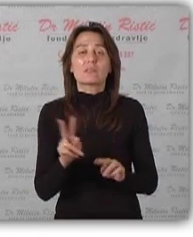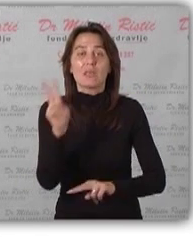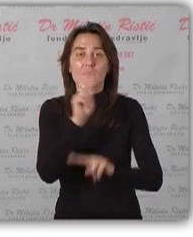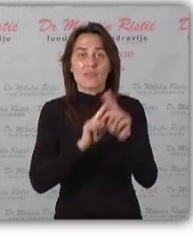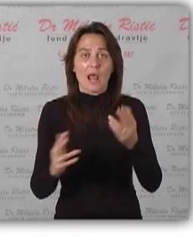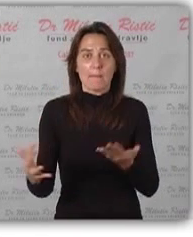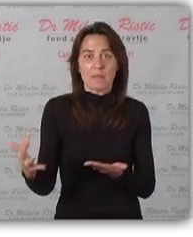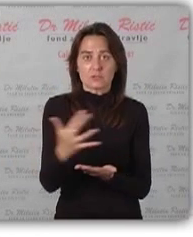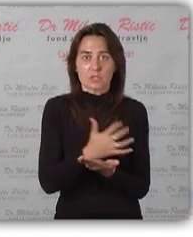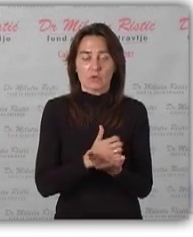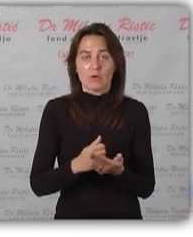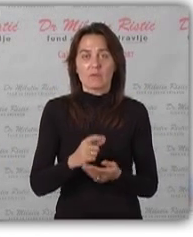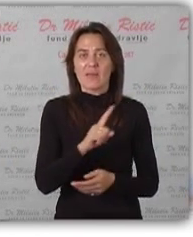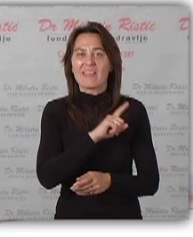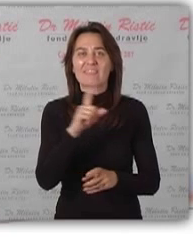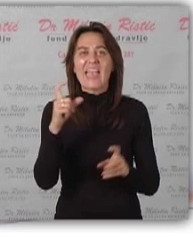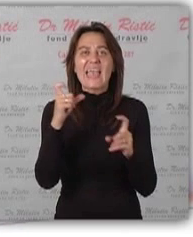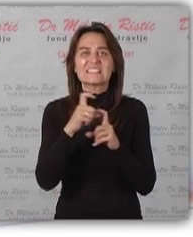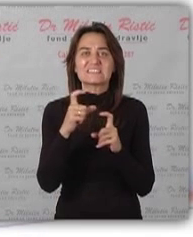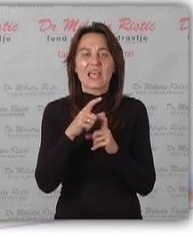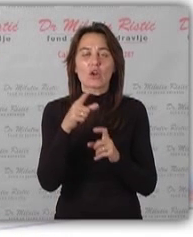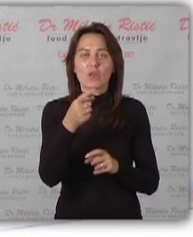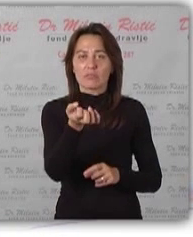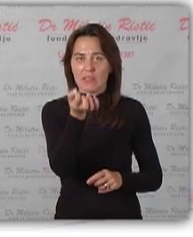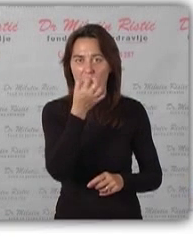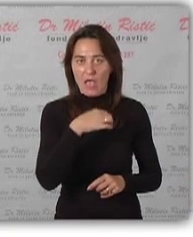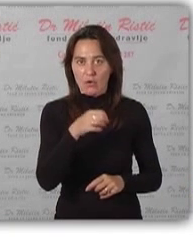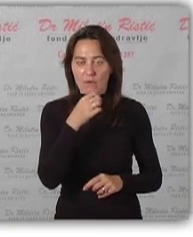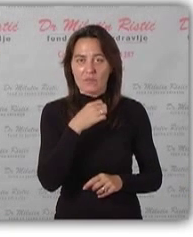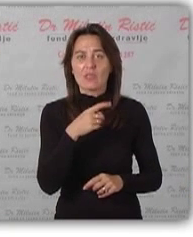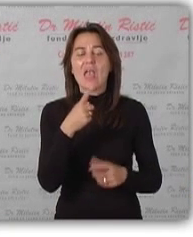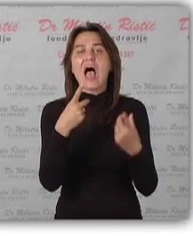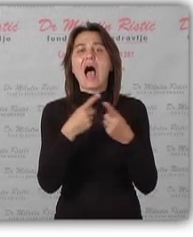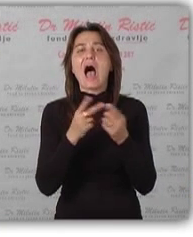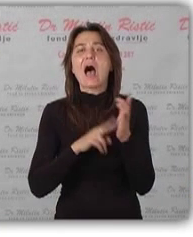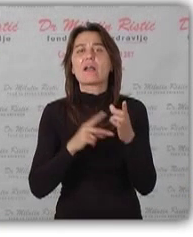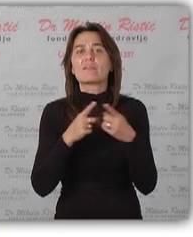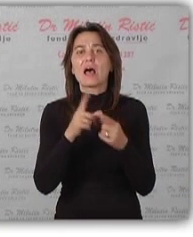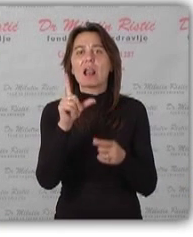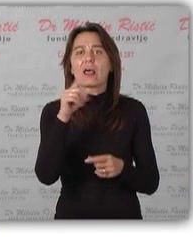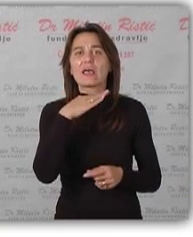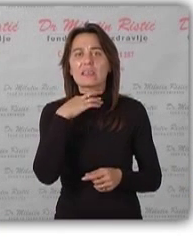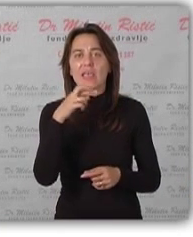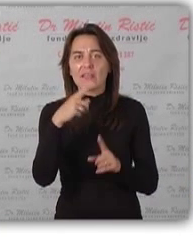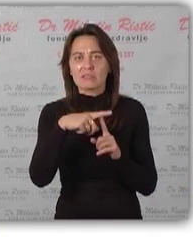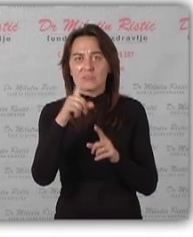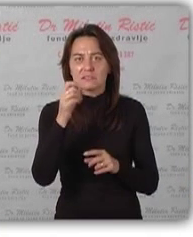usporiti. U terapiji se koriste nesteroidni antiinflamacijski lekovi, analgetici i